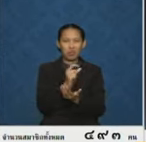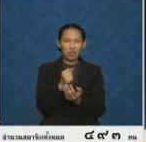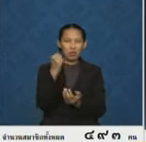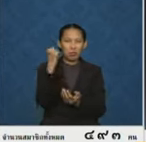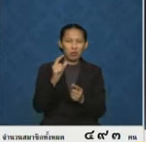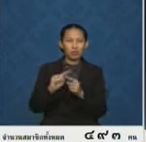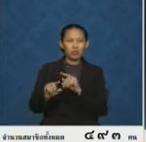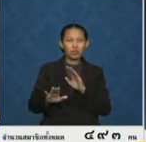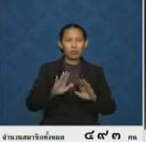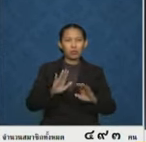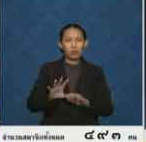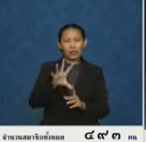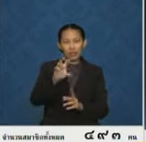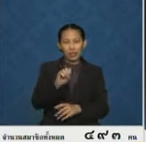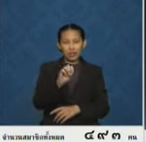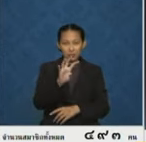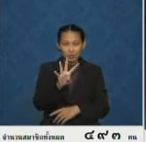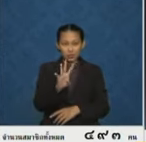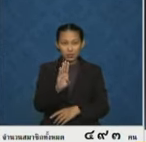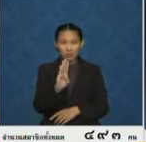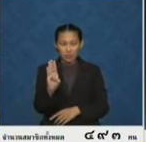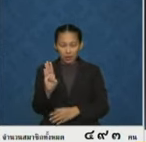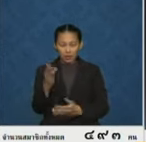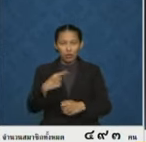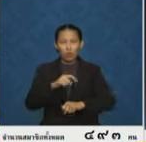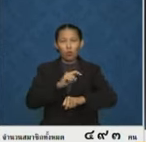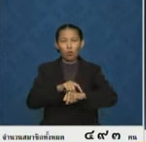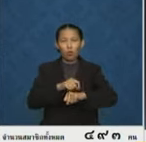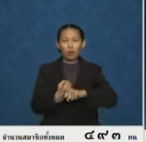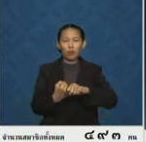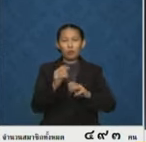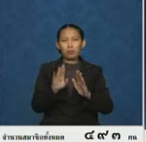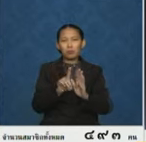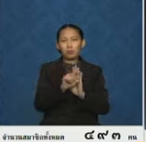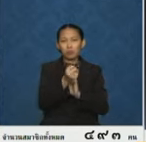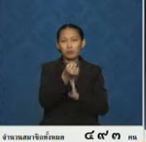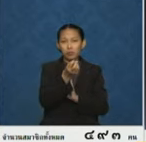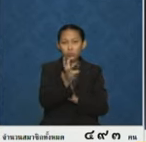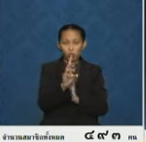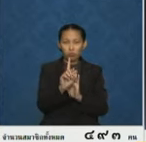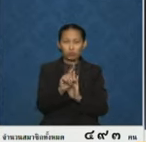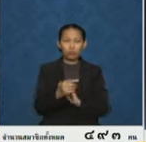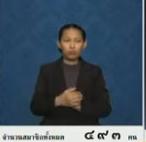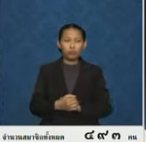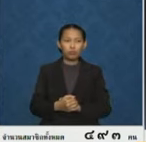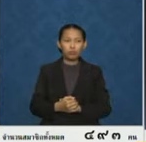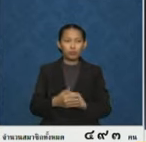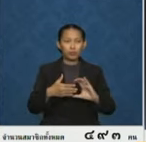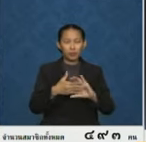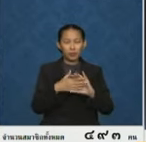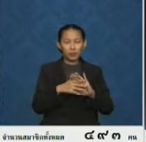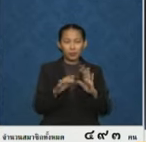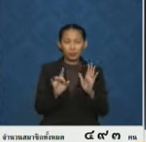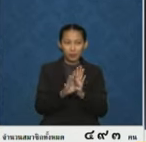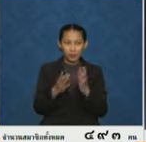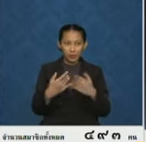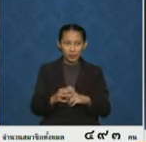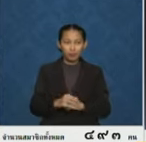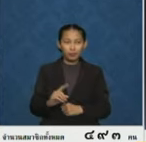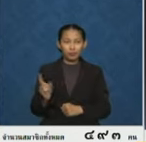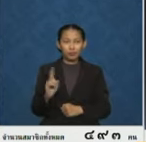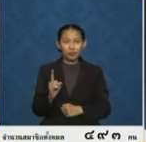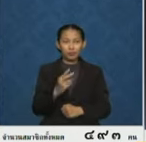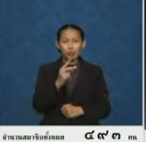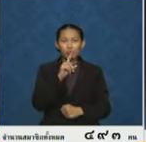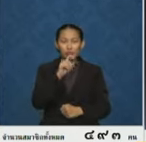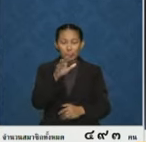อยู่ที่ประมาณสัก 54บาทต่อเที่ยวแล้วก็เวลาเดินทางประมาณ 16นาทีนะประธานสไลด์สุดท้ายครับสไลด์ต่อไปครับโอเคครับเมื่อถามว่า